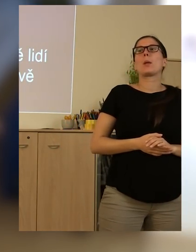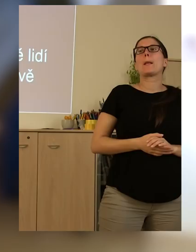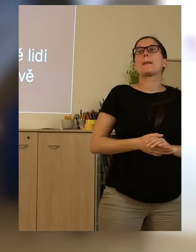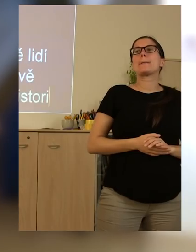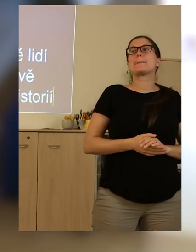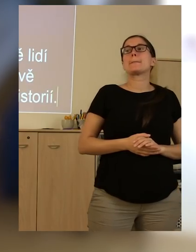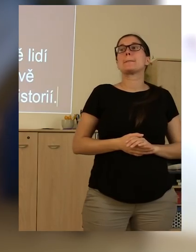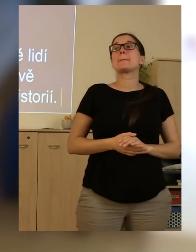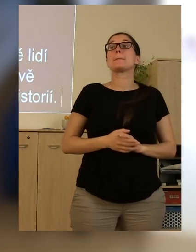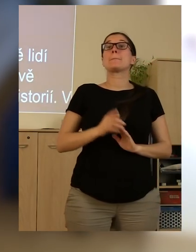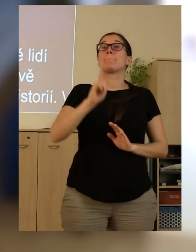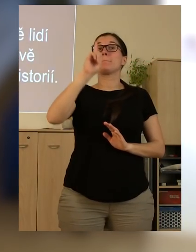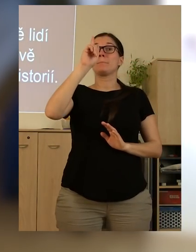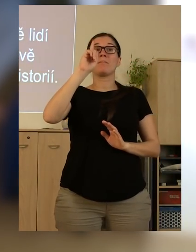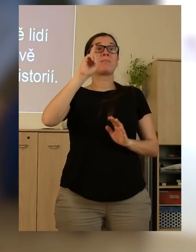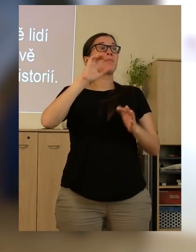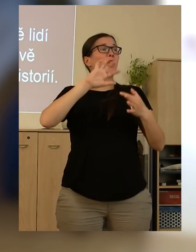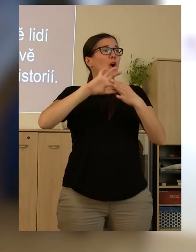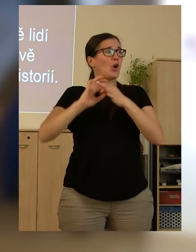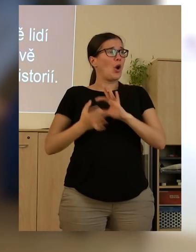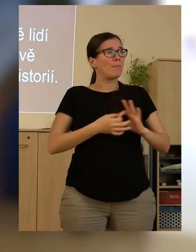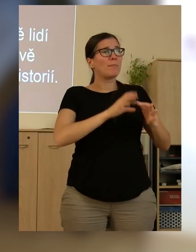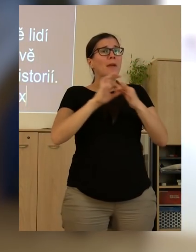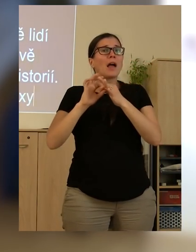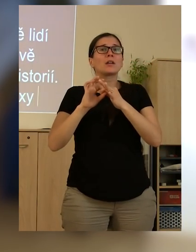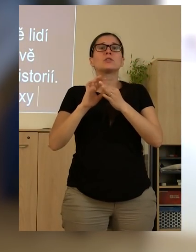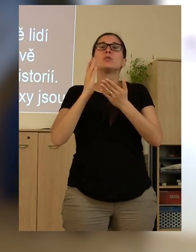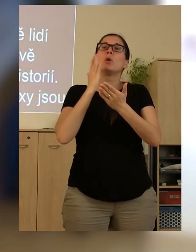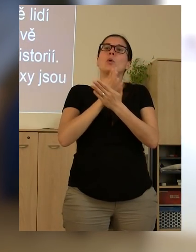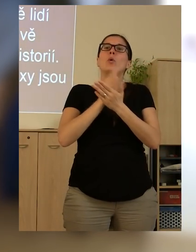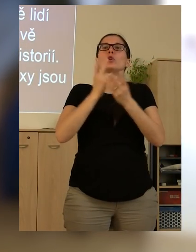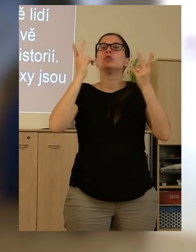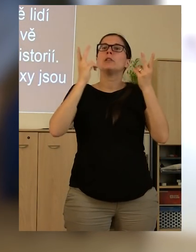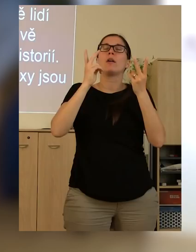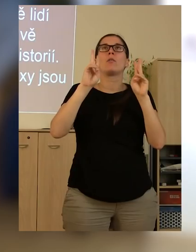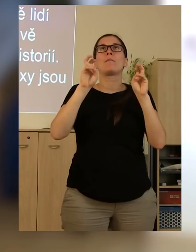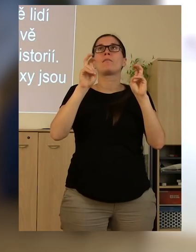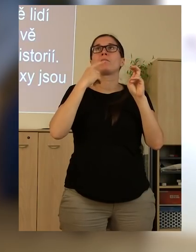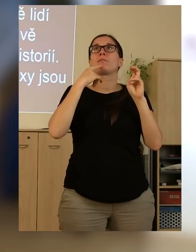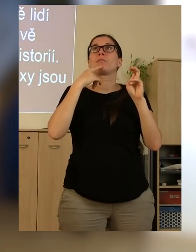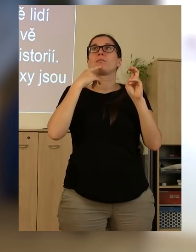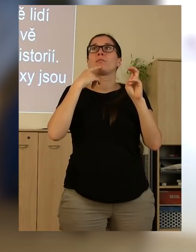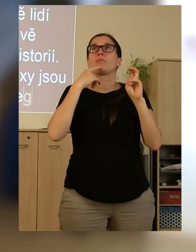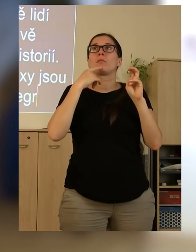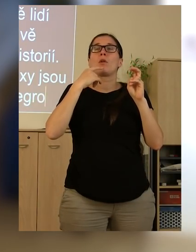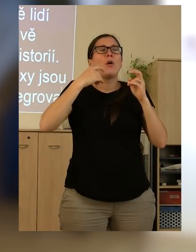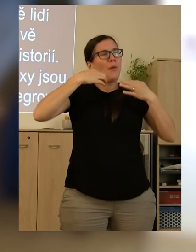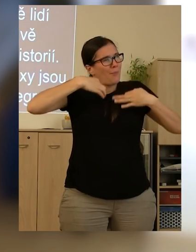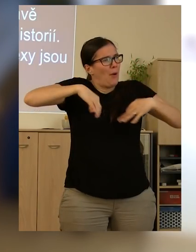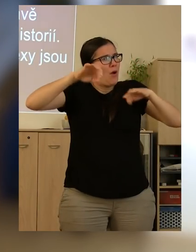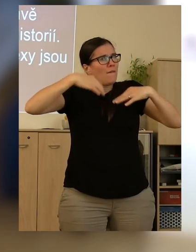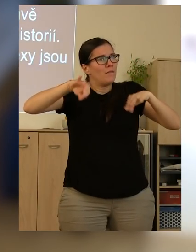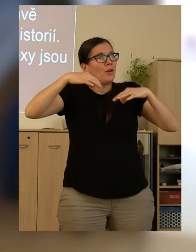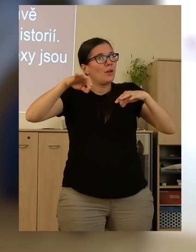V momentě, kdy ty komplexy jsou trochu prostupnější, trochu průchodnější, trochu integrovanější, tak se